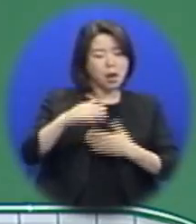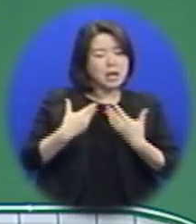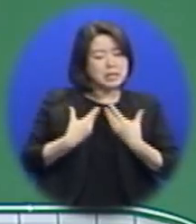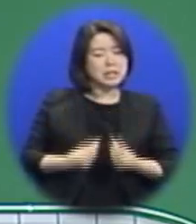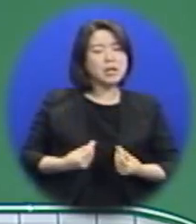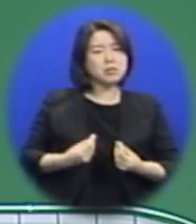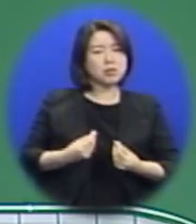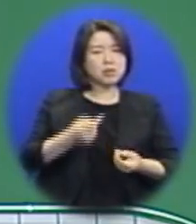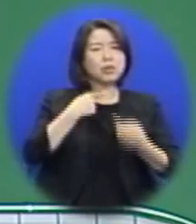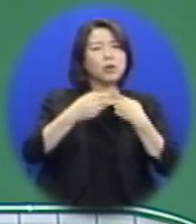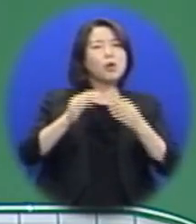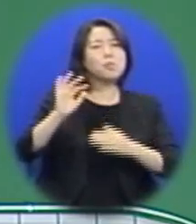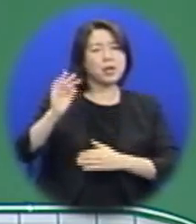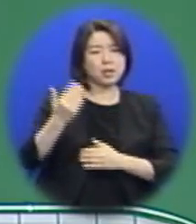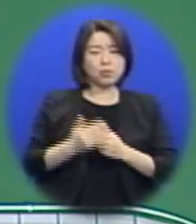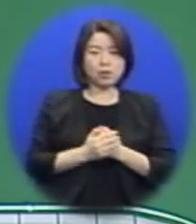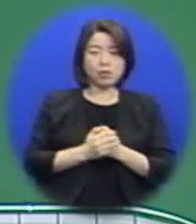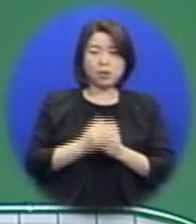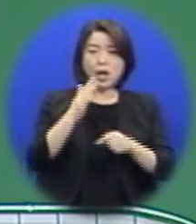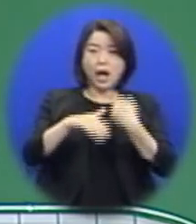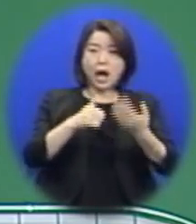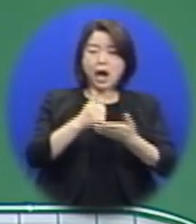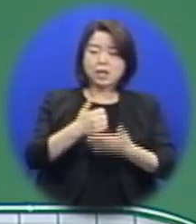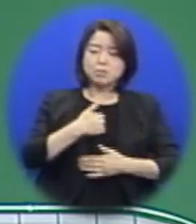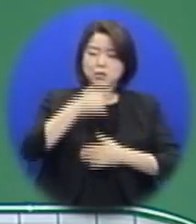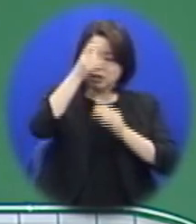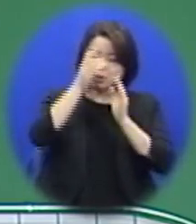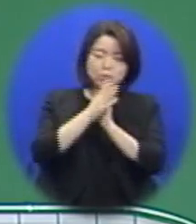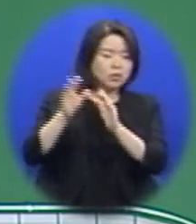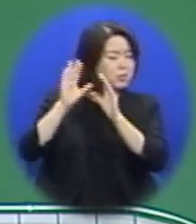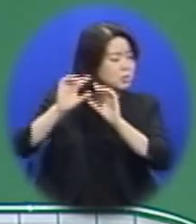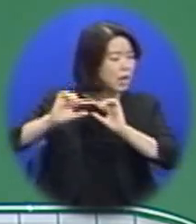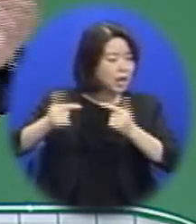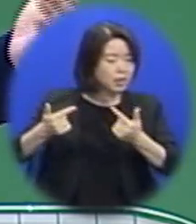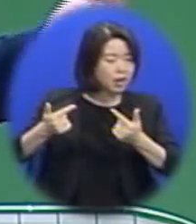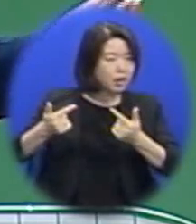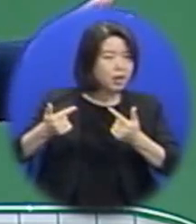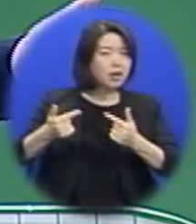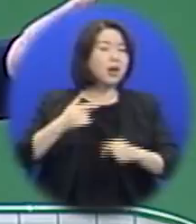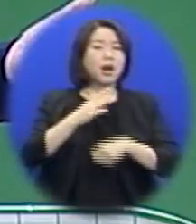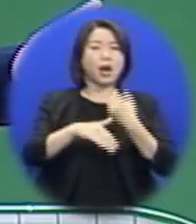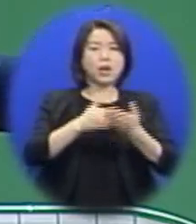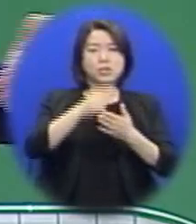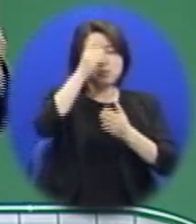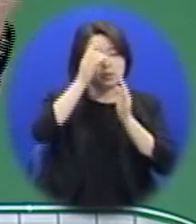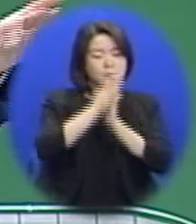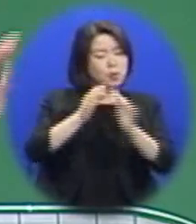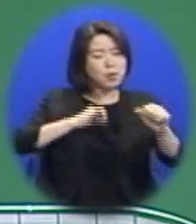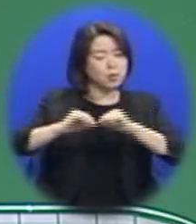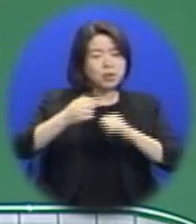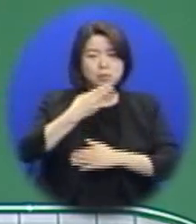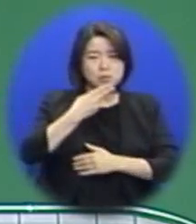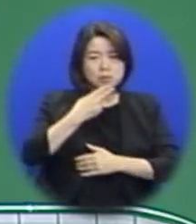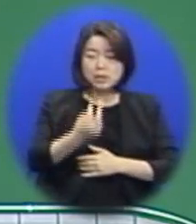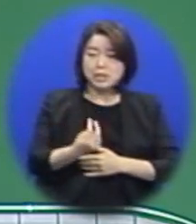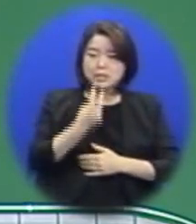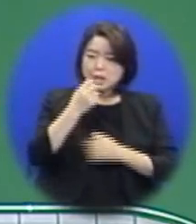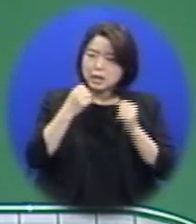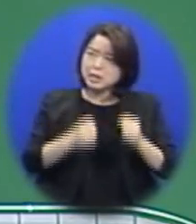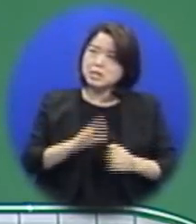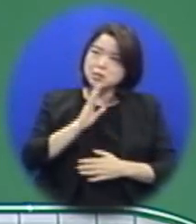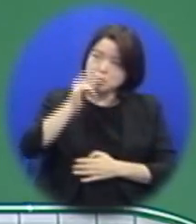만듭니다. 하나님은 내 기도 안 들어주시나 봐. 하나님은 기도의 역사 안 하시나 봐. 하나님은 살아계시기는 한 거야.